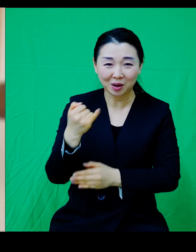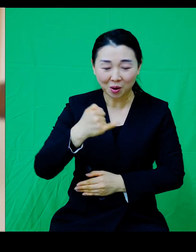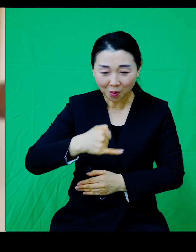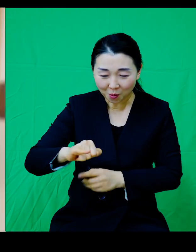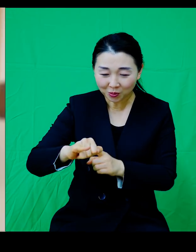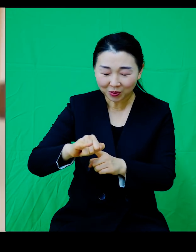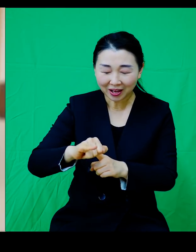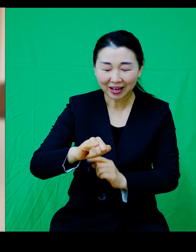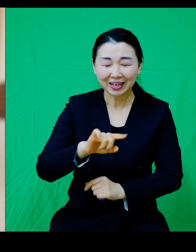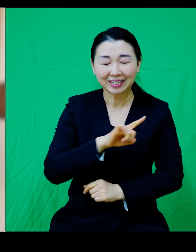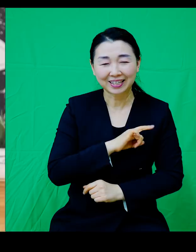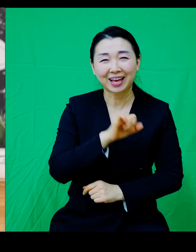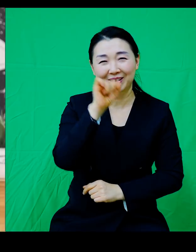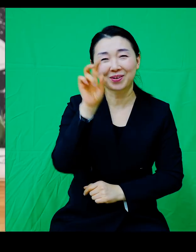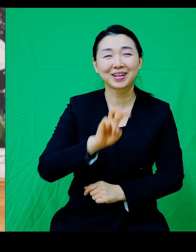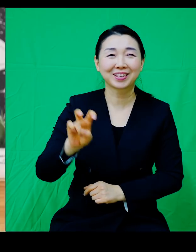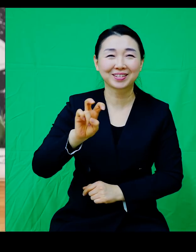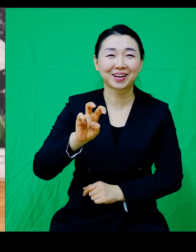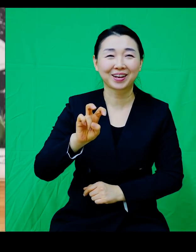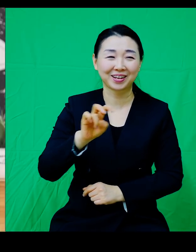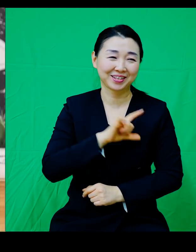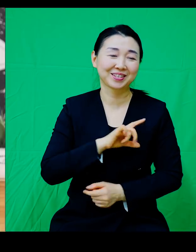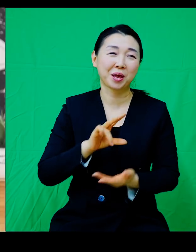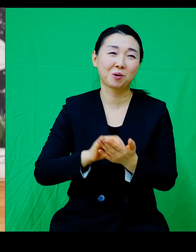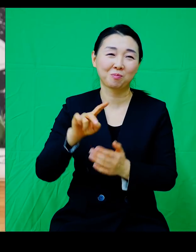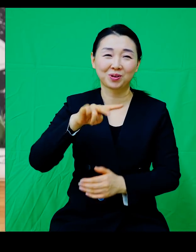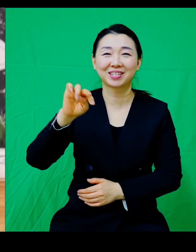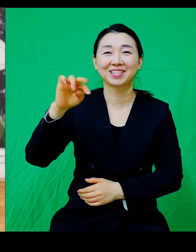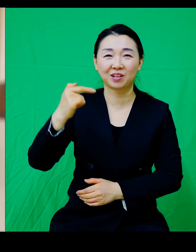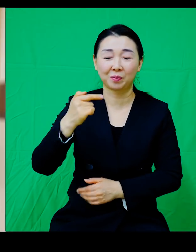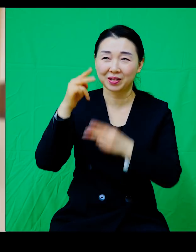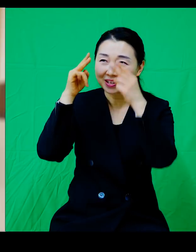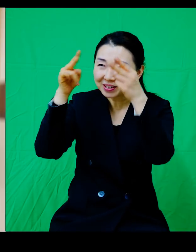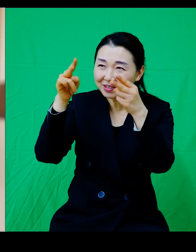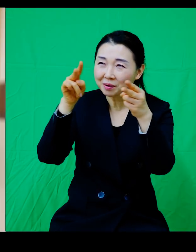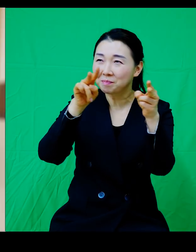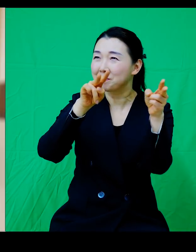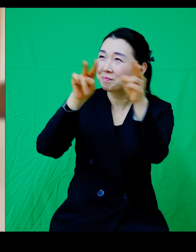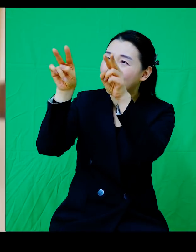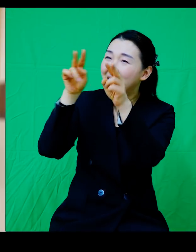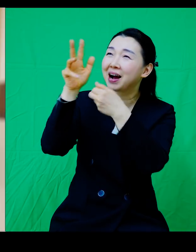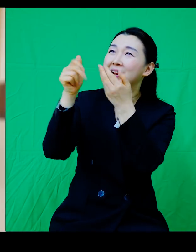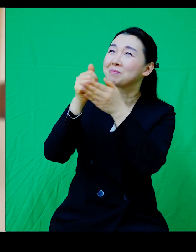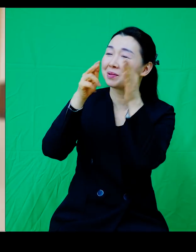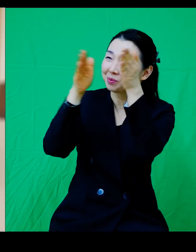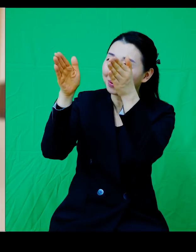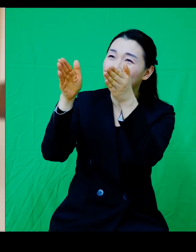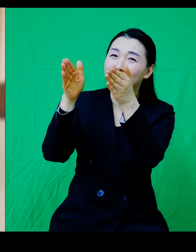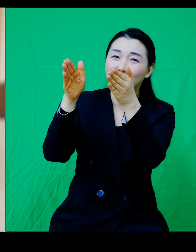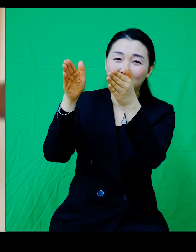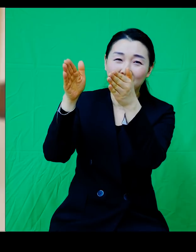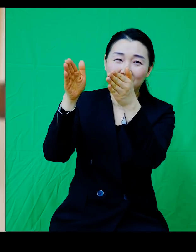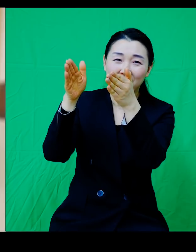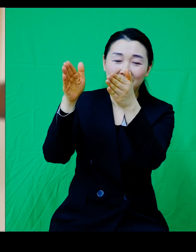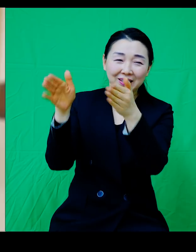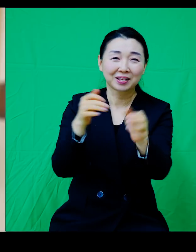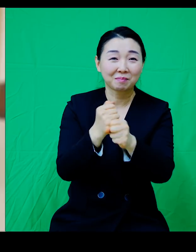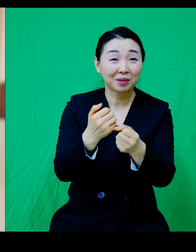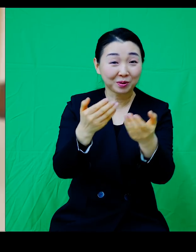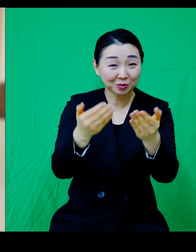제일 좋아하는 찬양이 시선이기도 하거든요. 네. 그래서 시선을 하나님께 돌릴 수 있는 길을 만들어준